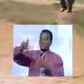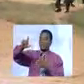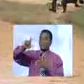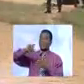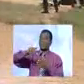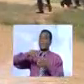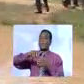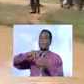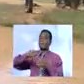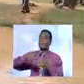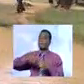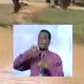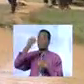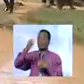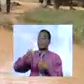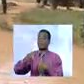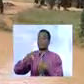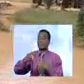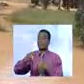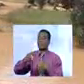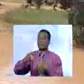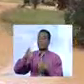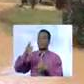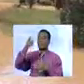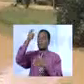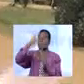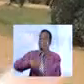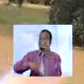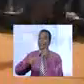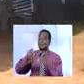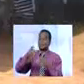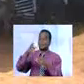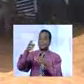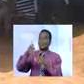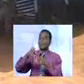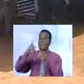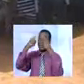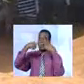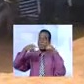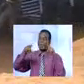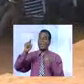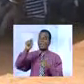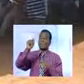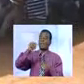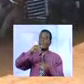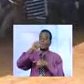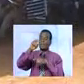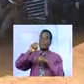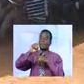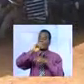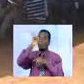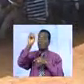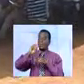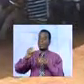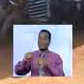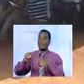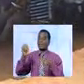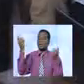de Miyagi donnent en effet un taux de réussite de 20% contre 4